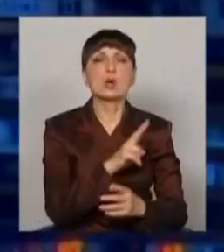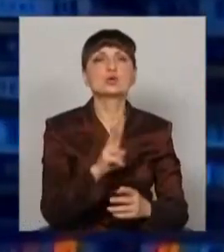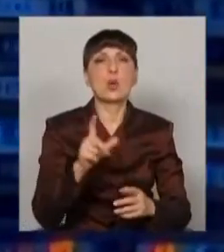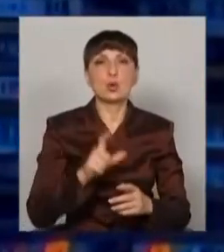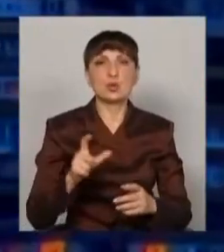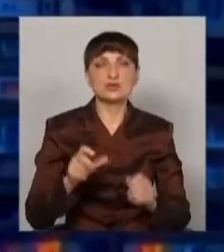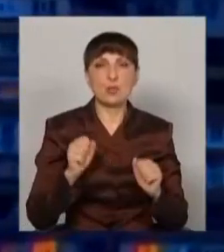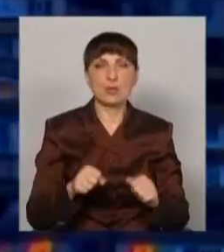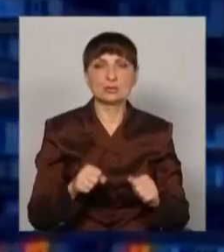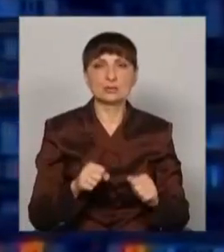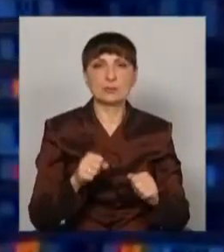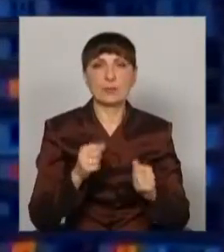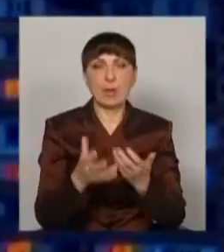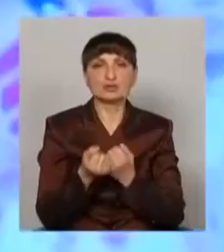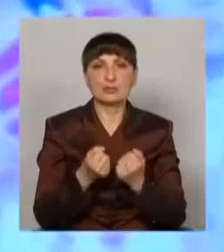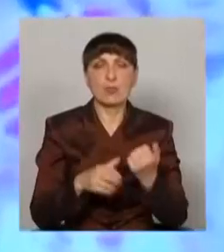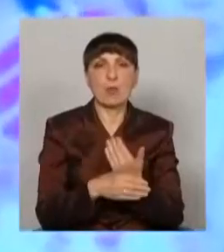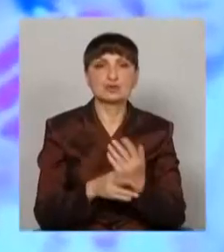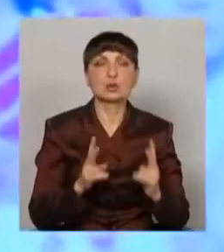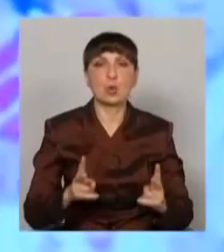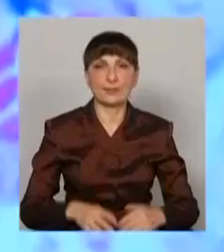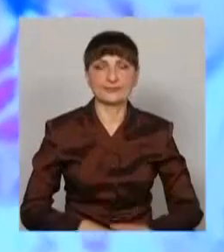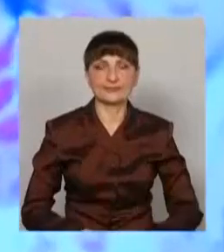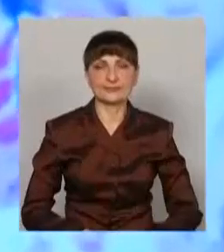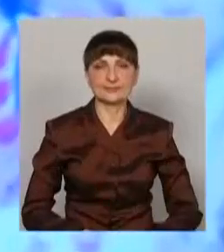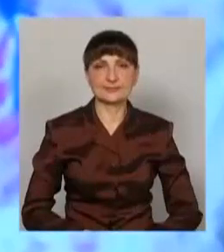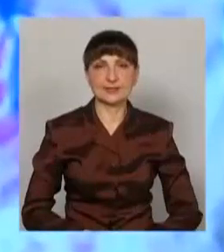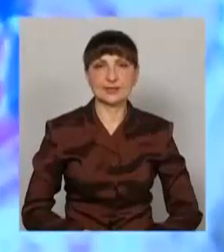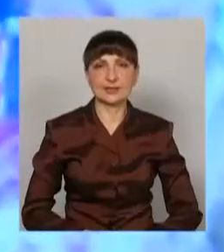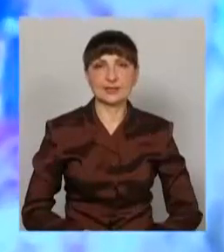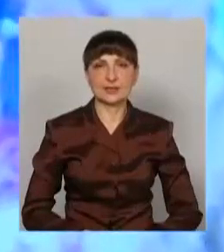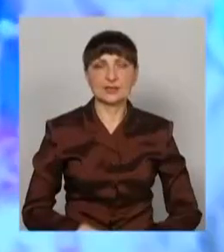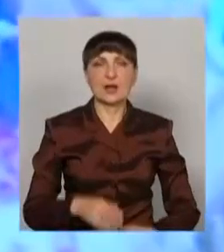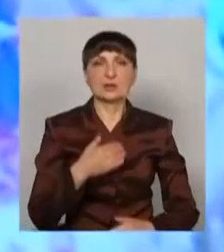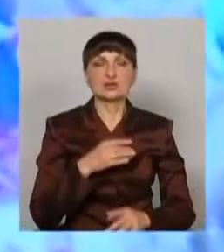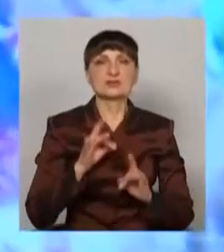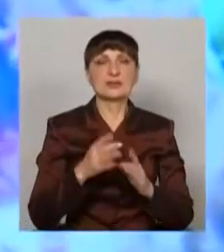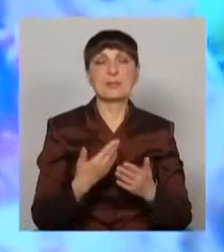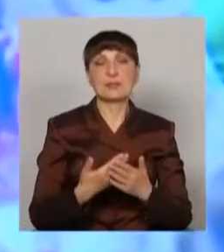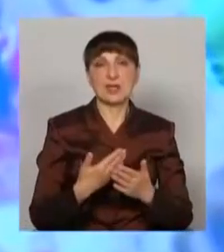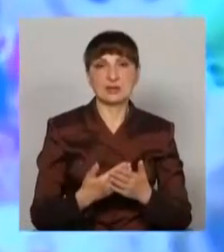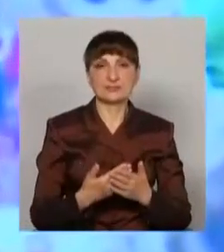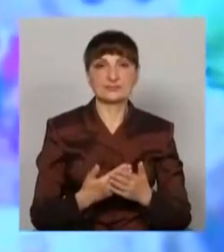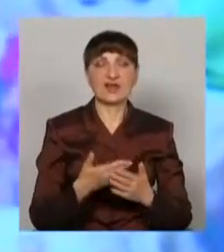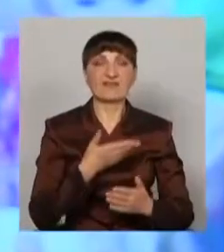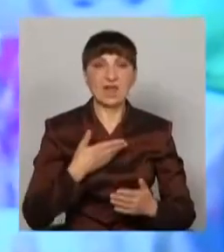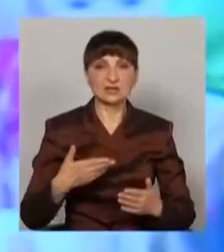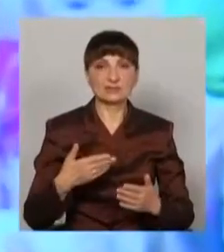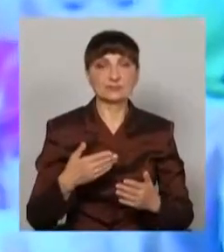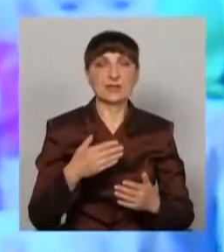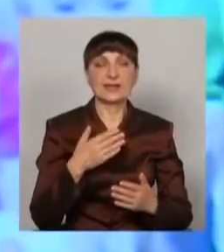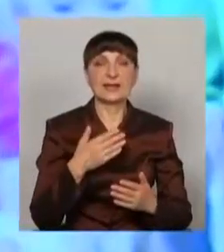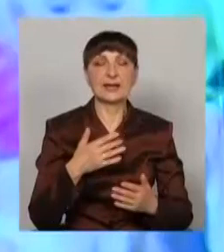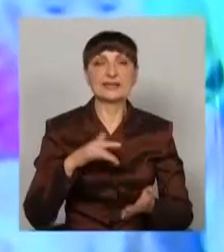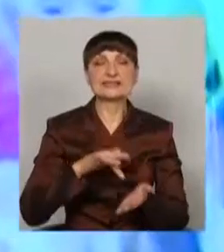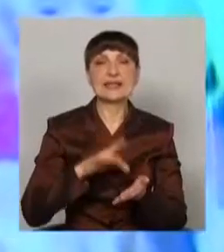и каким образом сможет получать помощь? Но давайте я все-таки, чтобы не общими словами, я приведу пример яркий, который в нашем этнокультурном центре мы